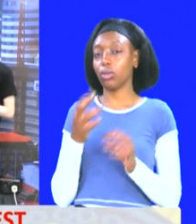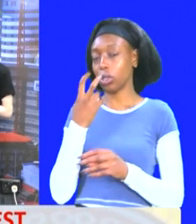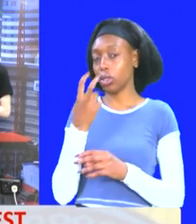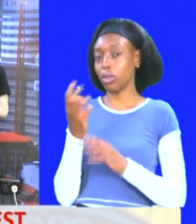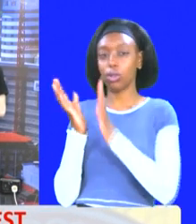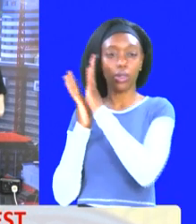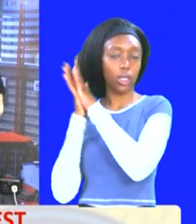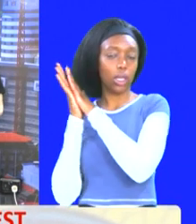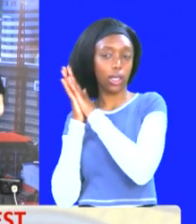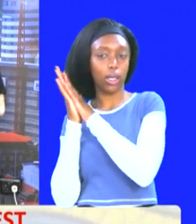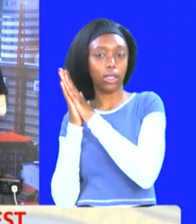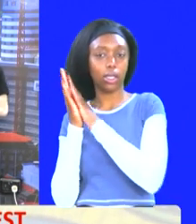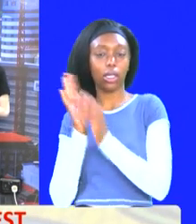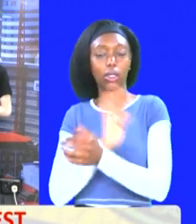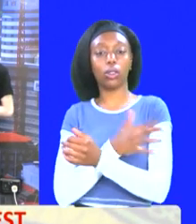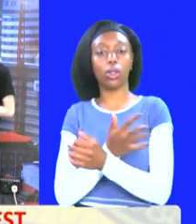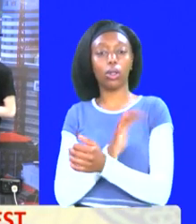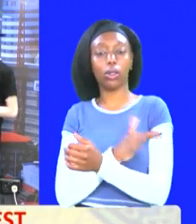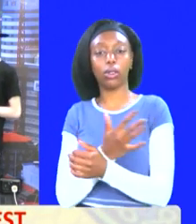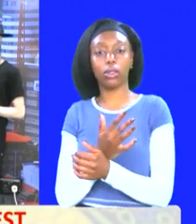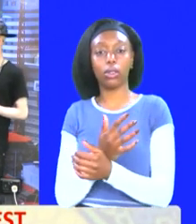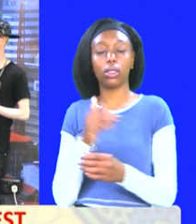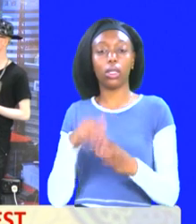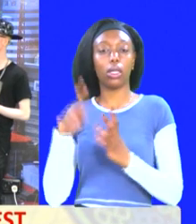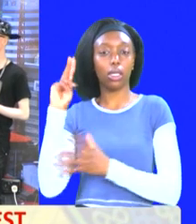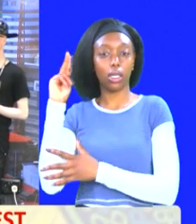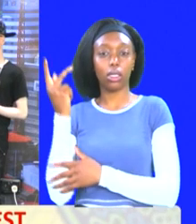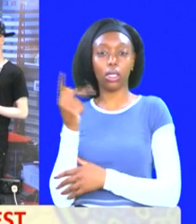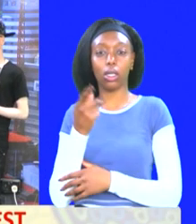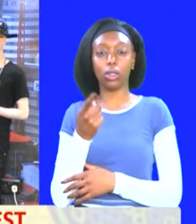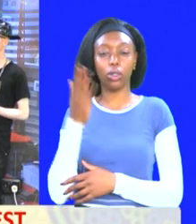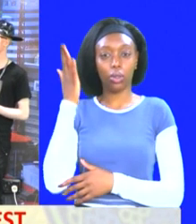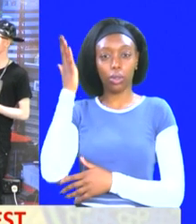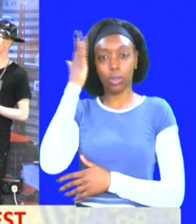tukiangalia tu reggae music. Tukienda Kenya, unajua wasanii wanapiga reggae Kenya?